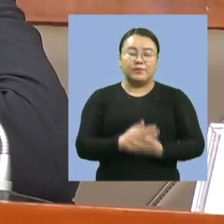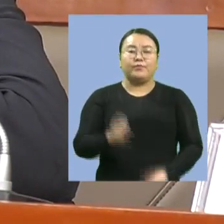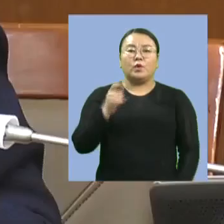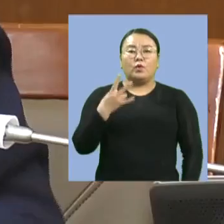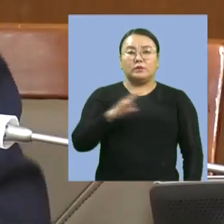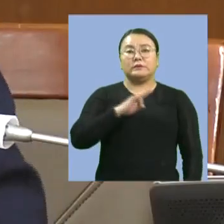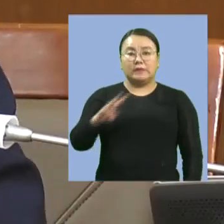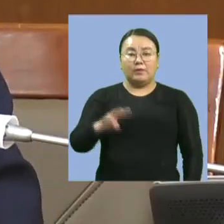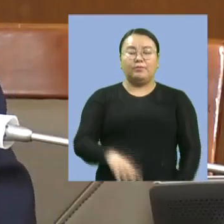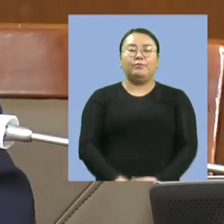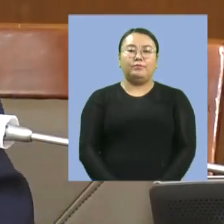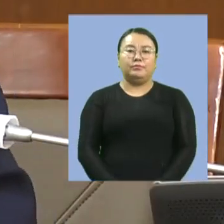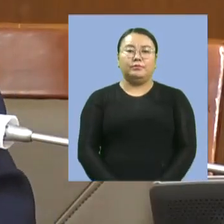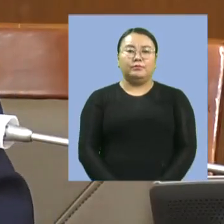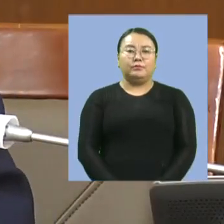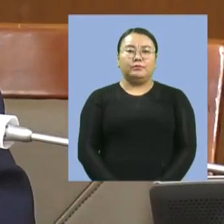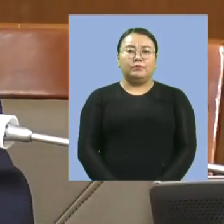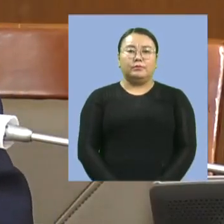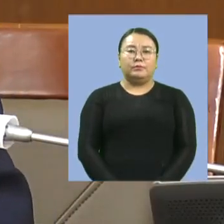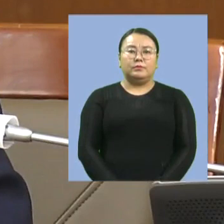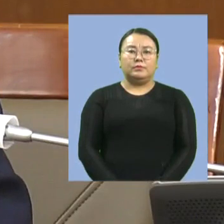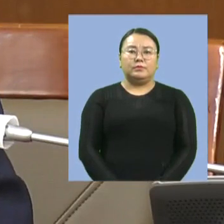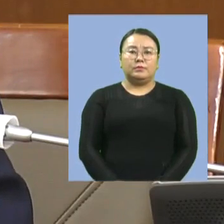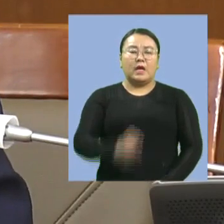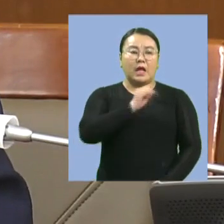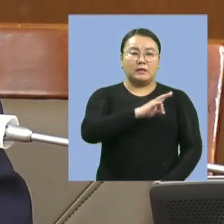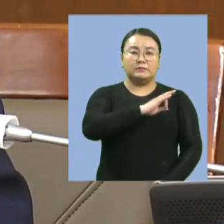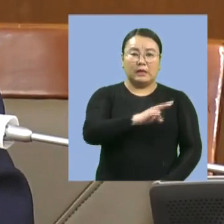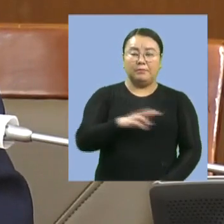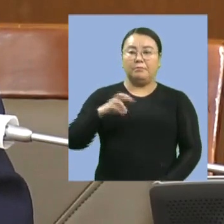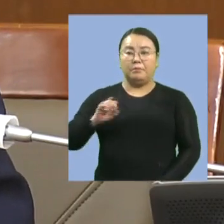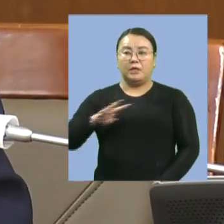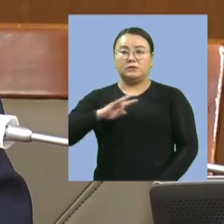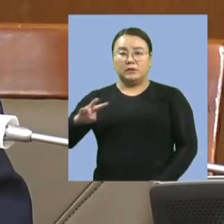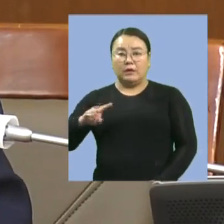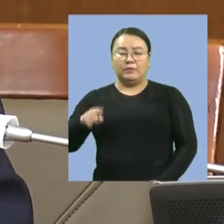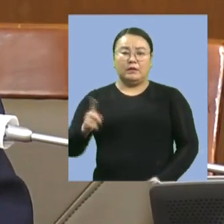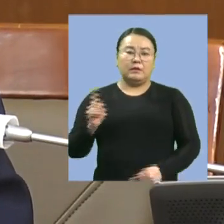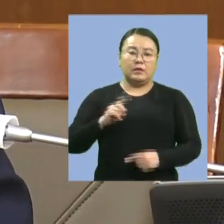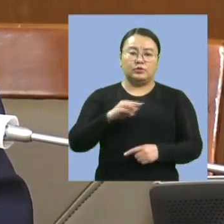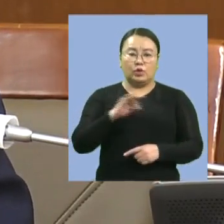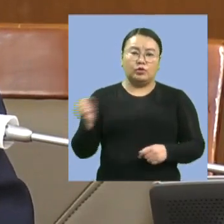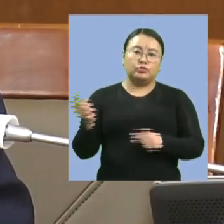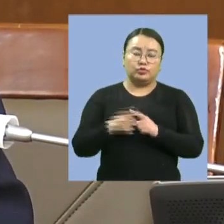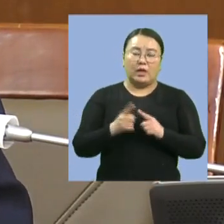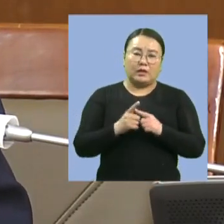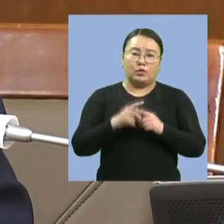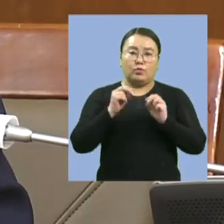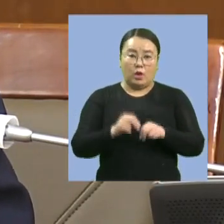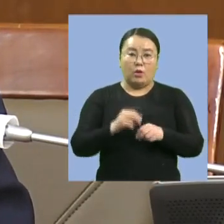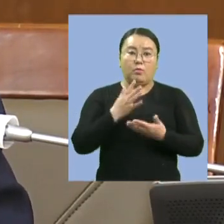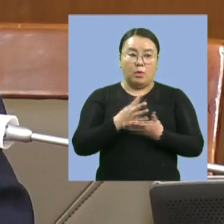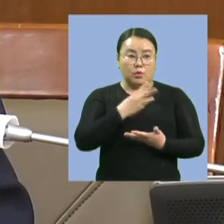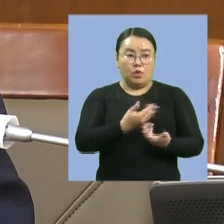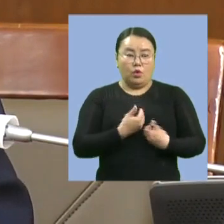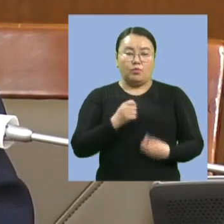байна. Тэр хүн намын зүгээс бол за нэгэнт ингээд Арцсан нам болон ирэх барьж байгаа намын зүгээс энэ дээрээ хатуу байна гэх юм бол